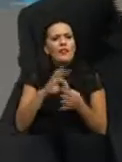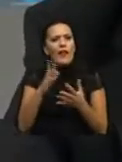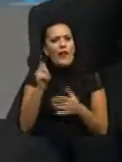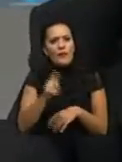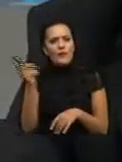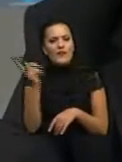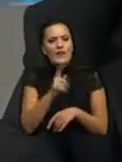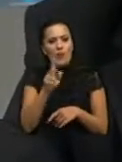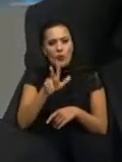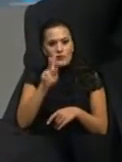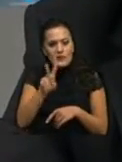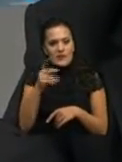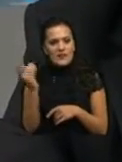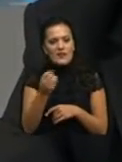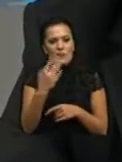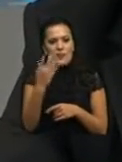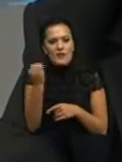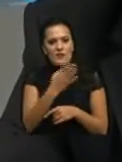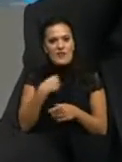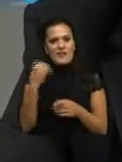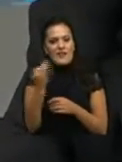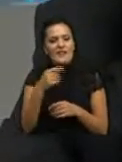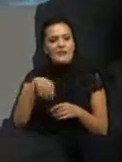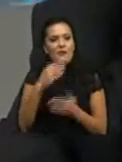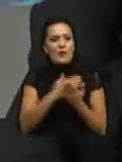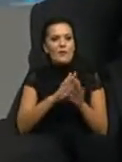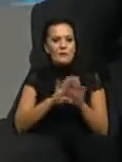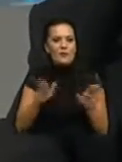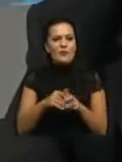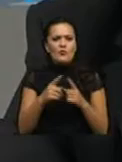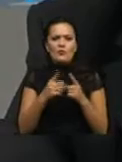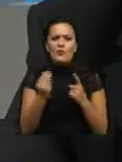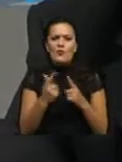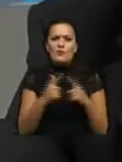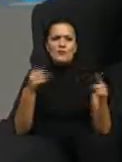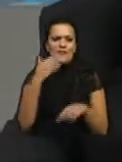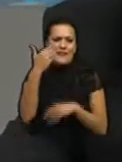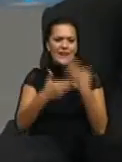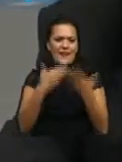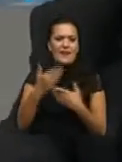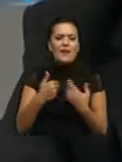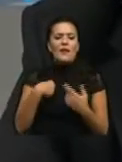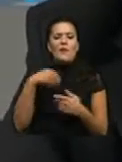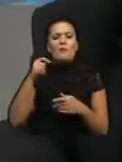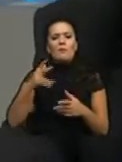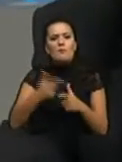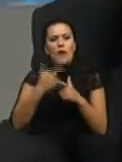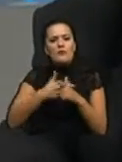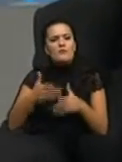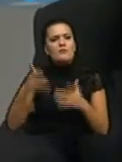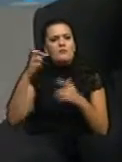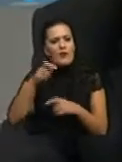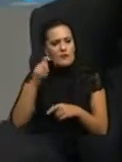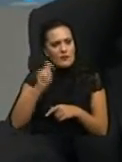yaptınız? 32 iş, Allah aşkına 5 tanesini saysanız programımız biter zaten. Onu, evet, ya, uzun hikaye. Neler yaptınız? Yani, pansiyonculuk da yaptım